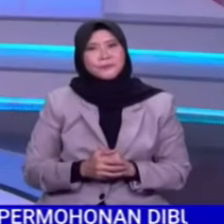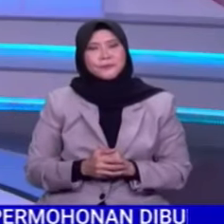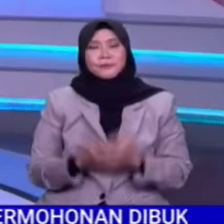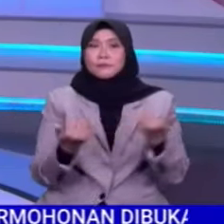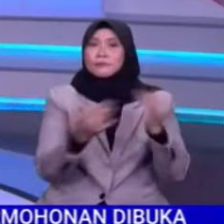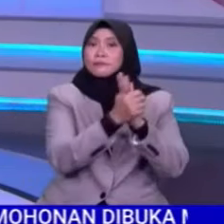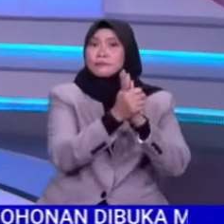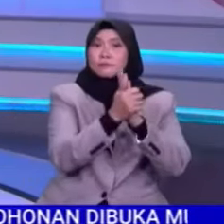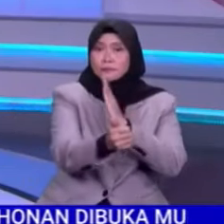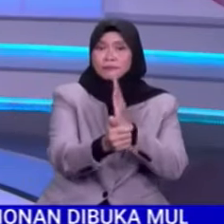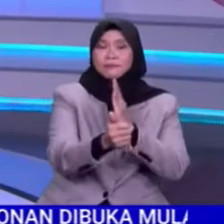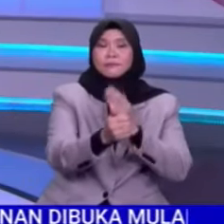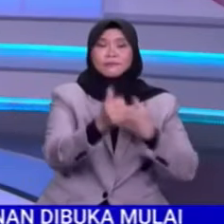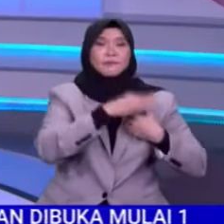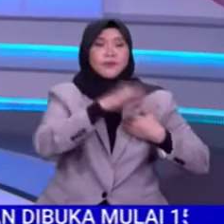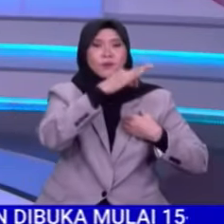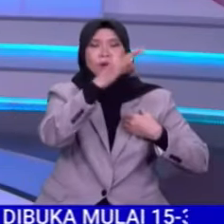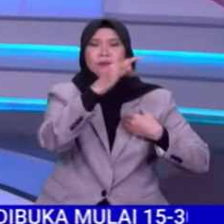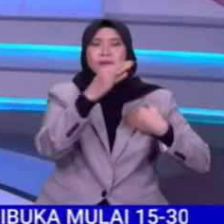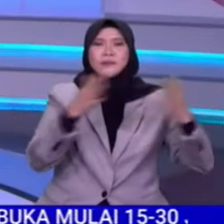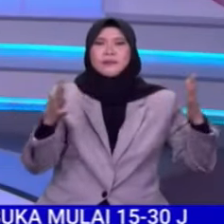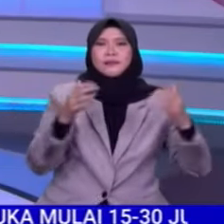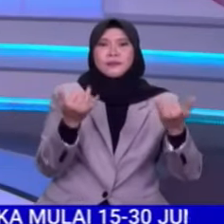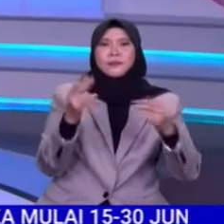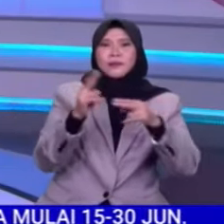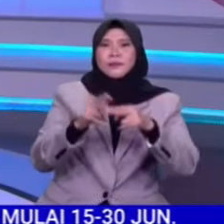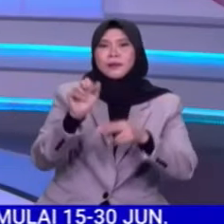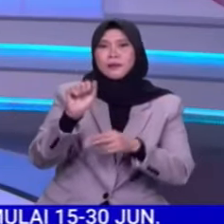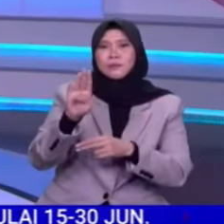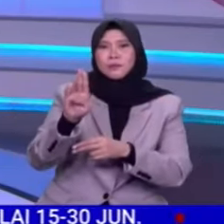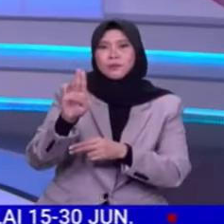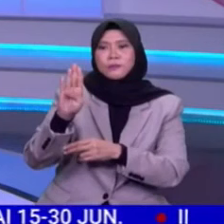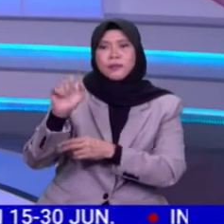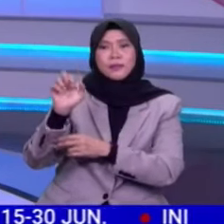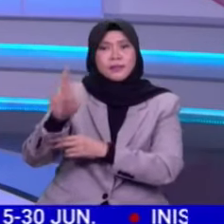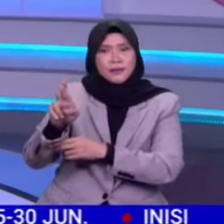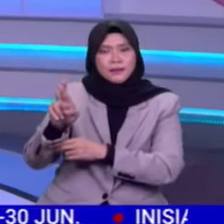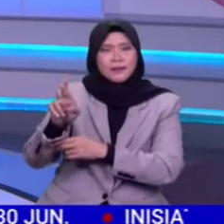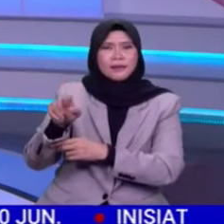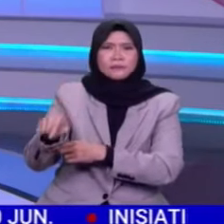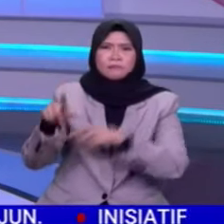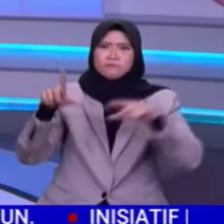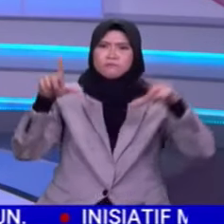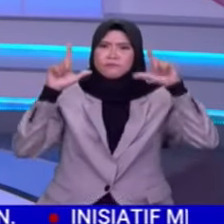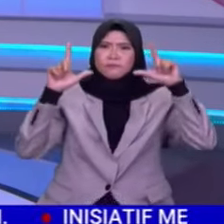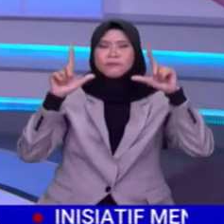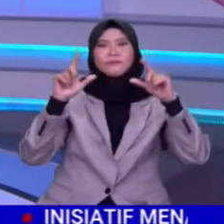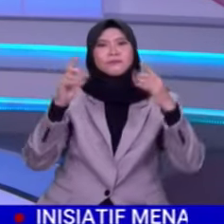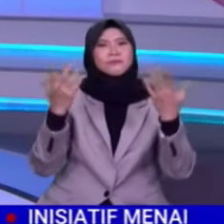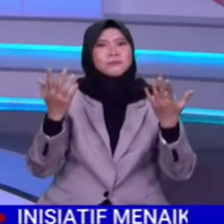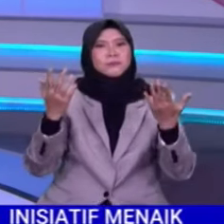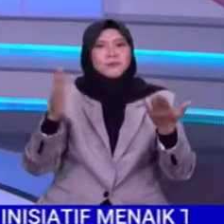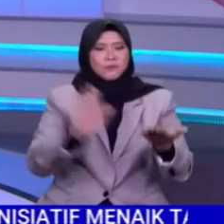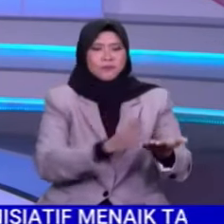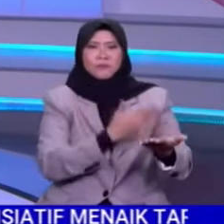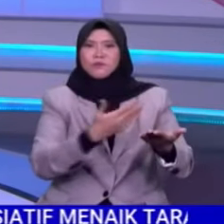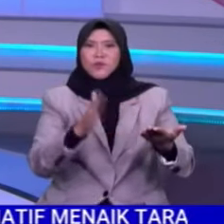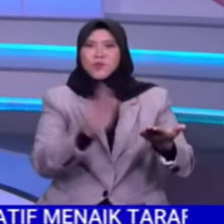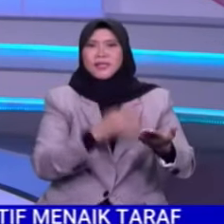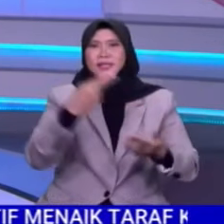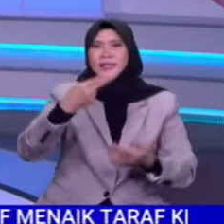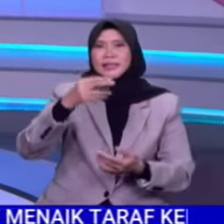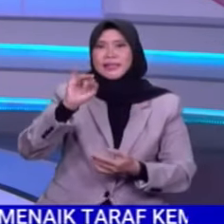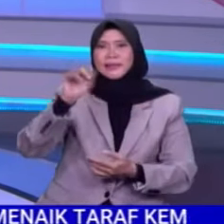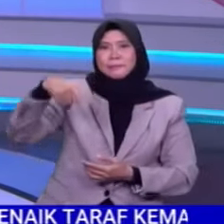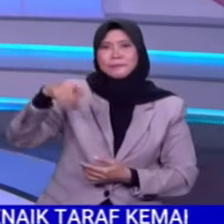Bakat berjiwa besar, penyanyi bernama Abu Bakar Zali bukan asing dalam kalangan pengikut dunia muzik hip-hop. Penampilan